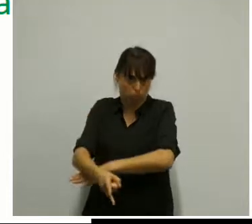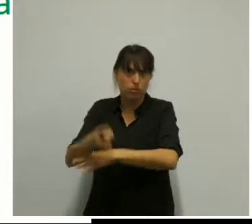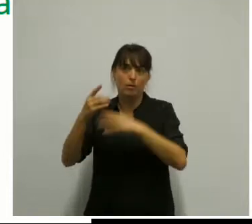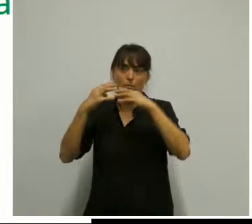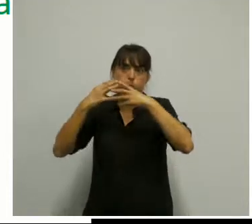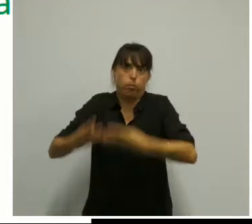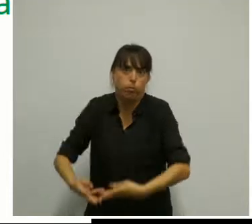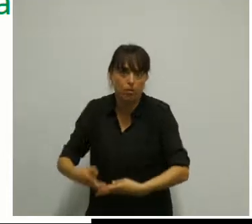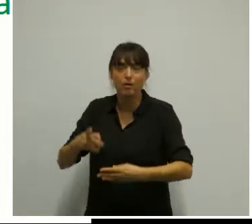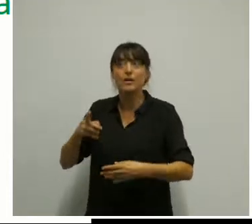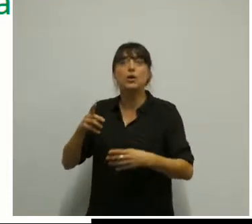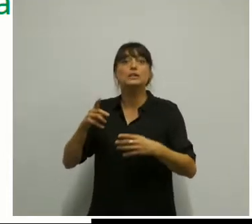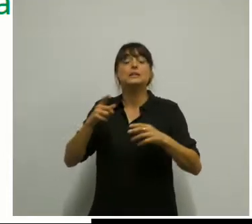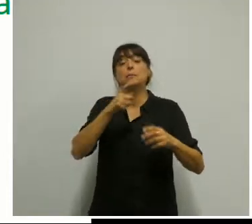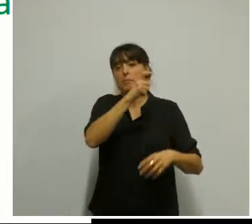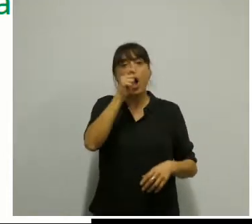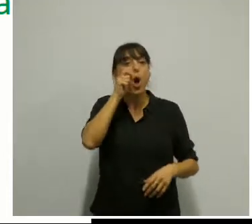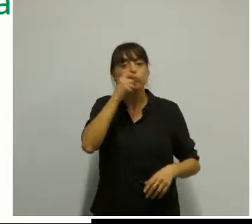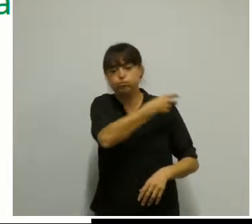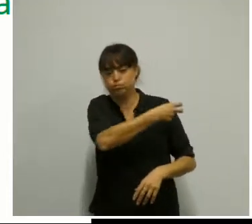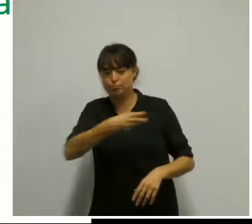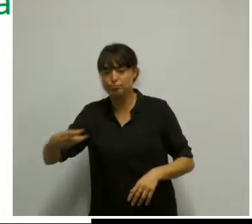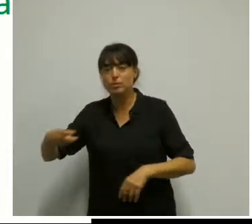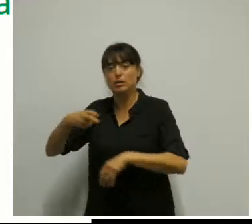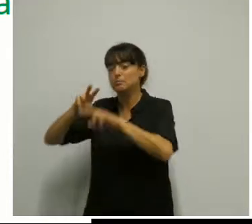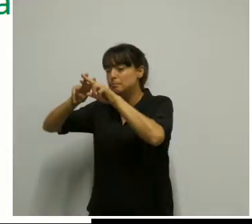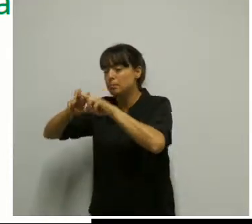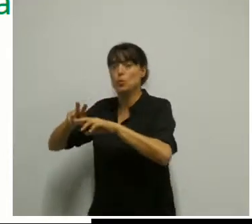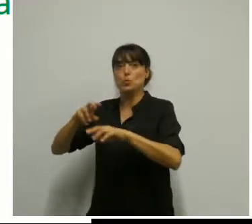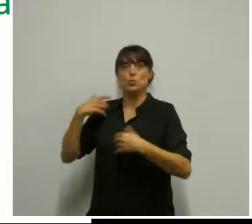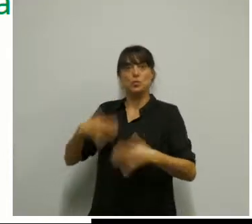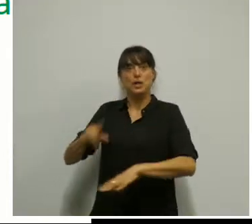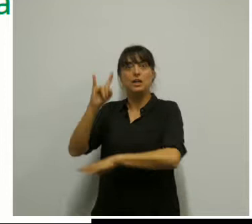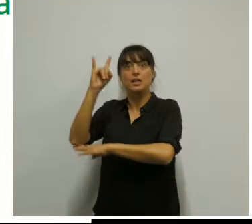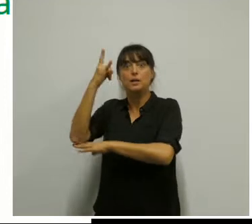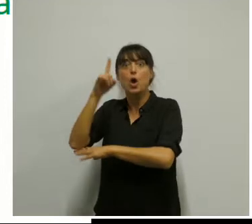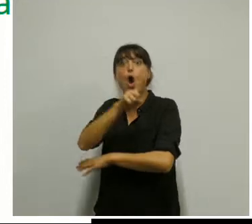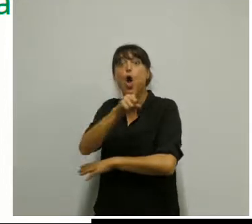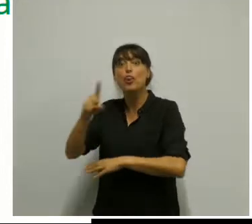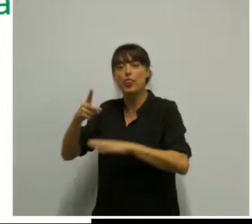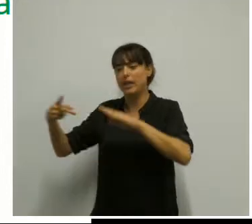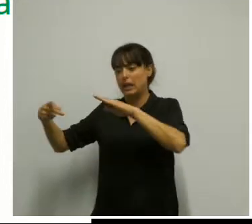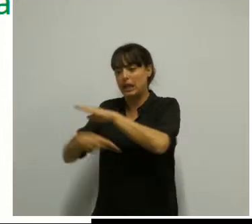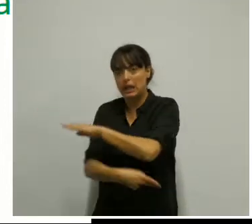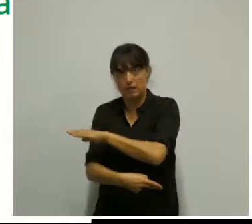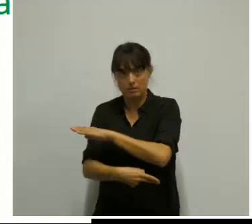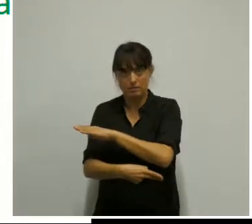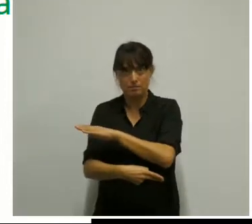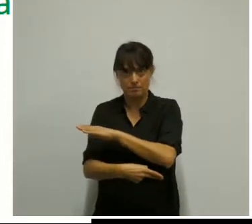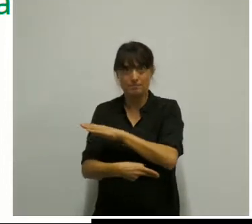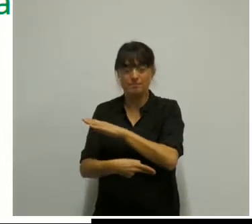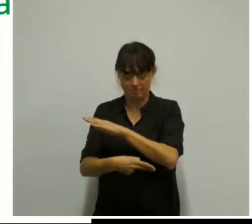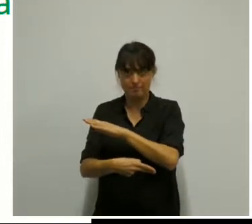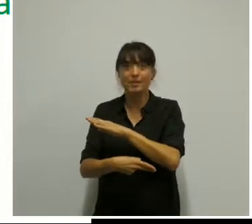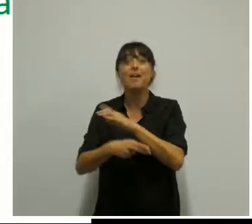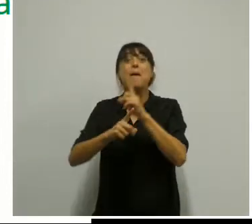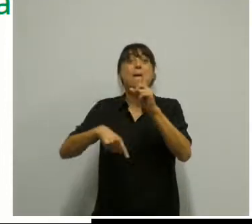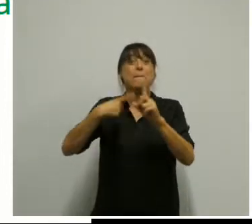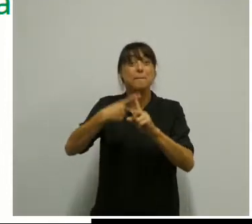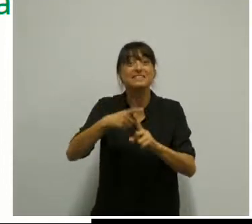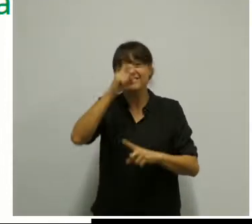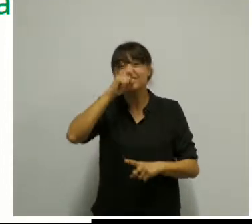ja perquè estaven ferits, estaven perillosos. I de cop i volta, el 2020, ve el Glòria i ens